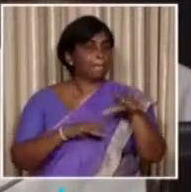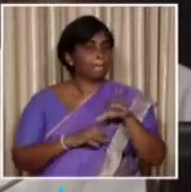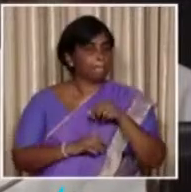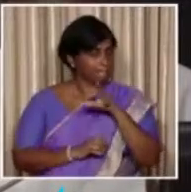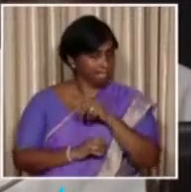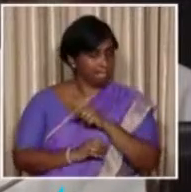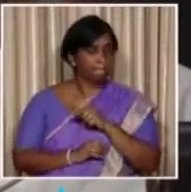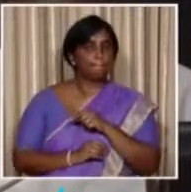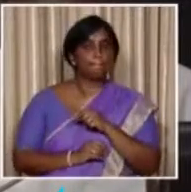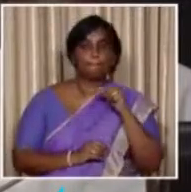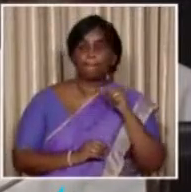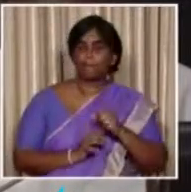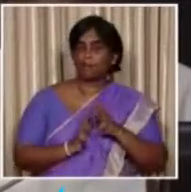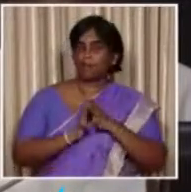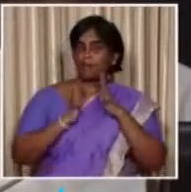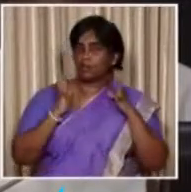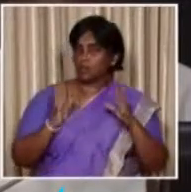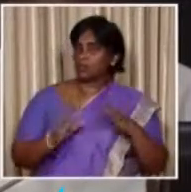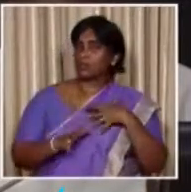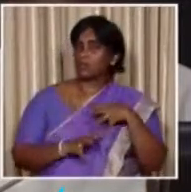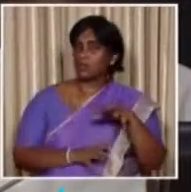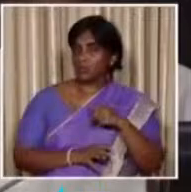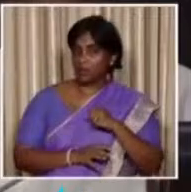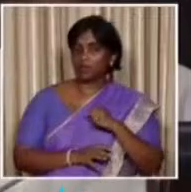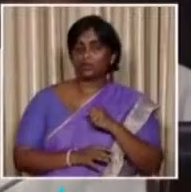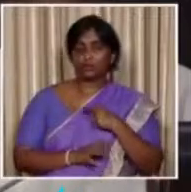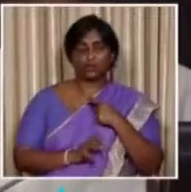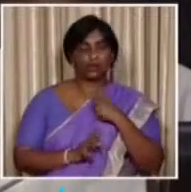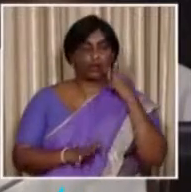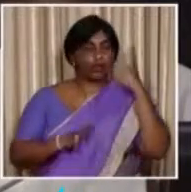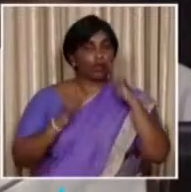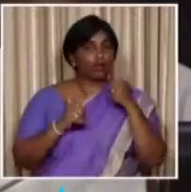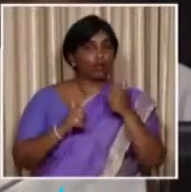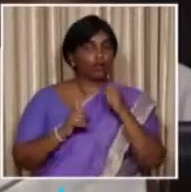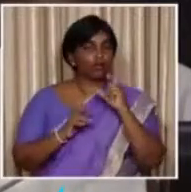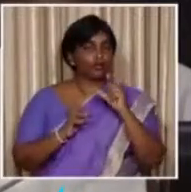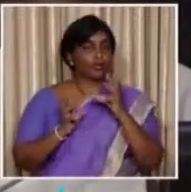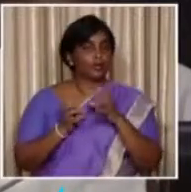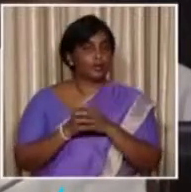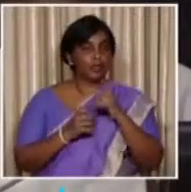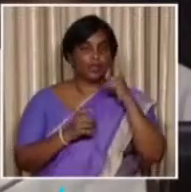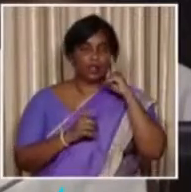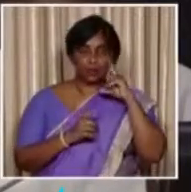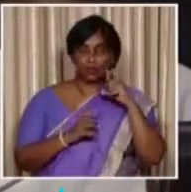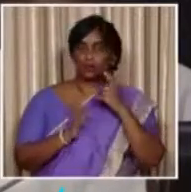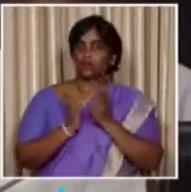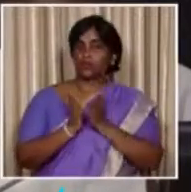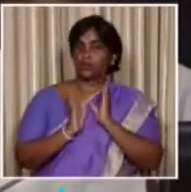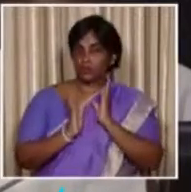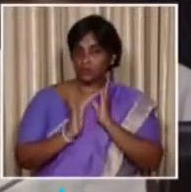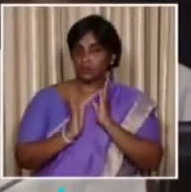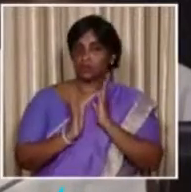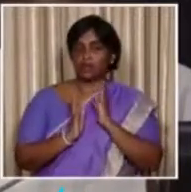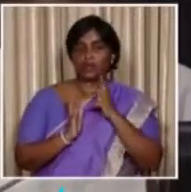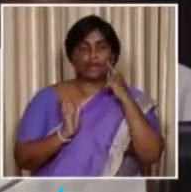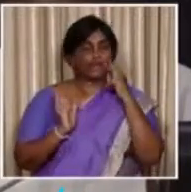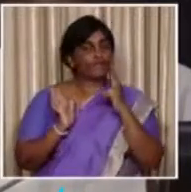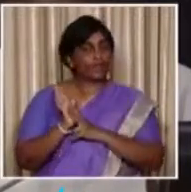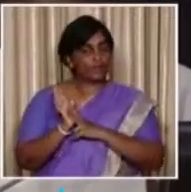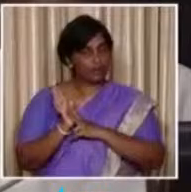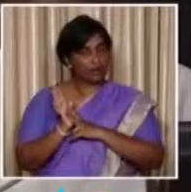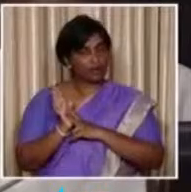කරනවා අද ලොකුවෙන්ම භාවිතා කරන්නේ මේ රටේ ලෝකේ තියෙන කොමියුනිස්ට් පක්ෂ තුනක් ඉන්දු චීනය වියට්නාමය